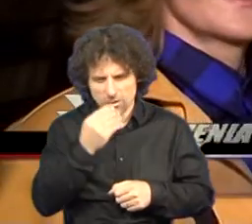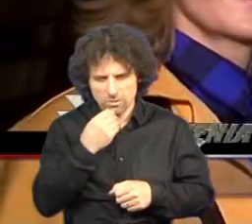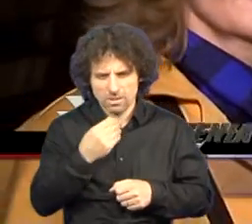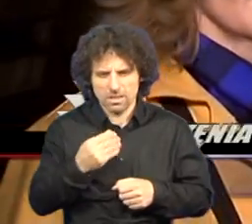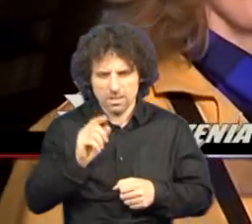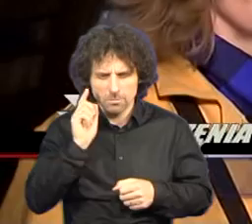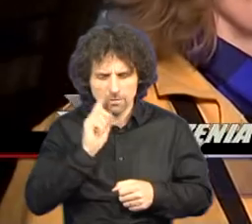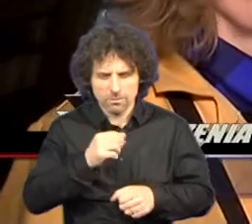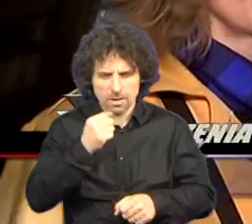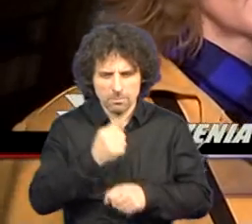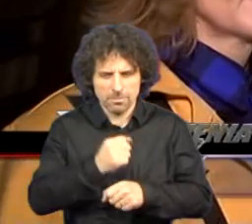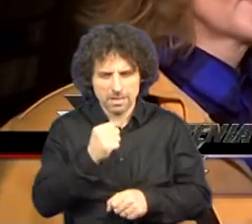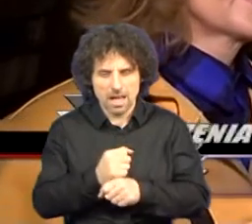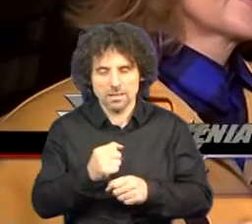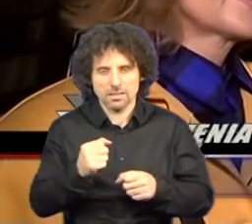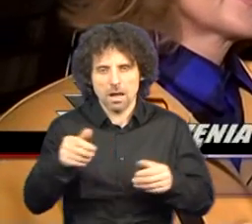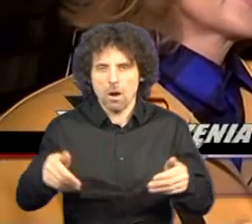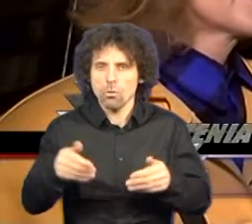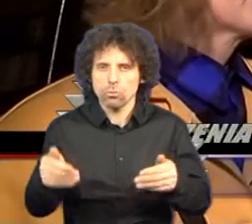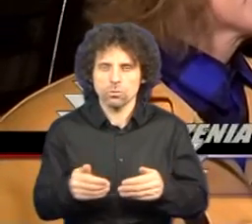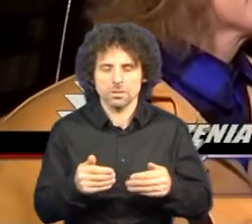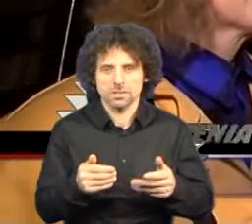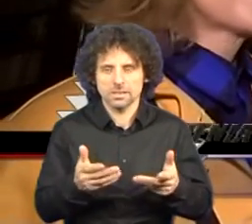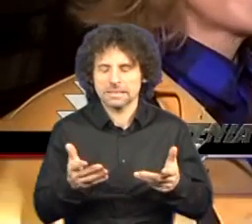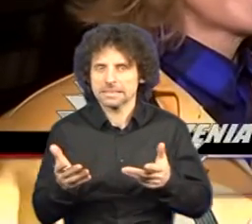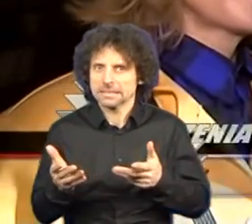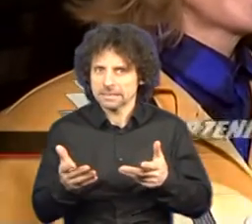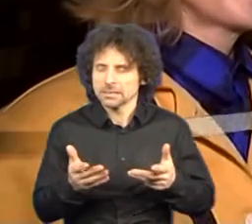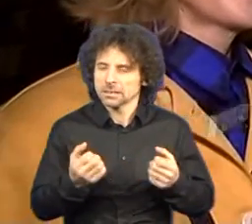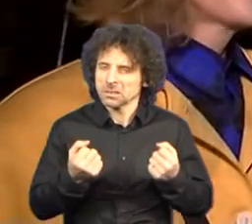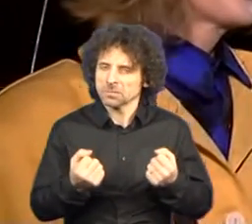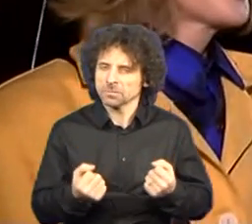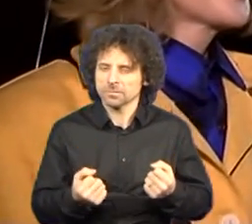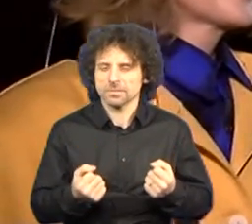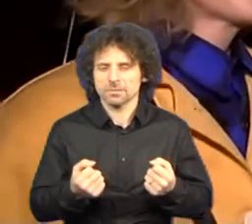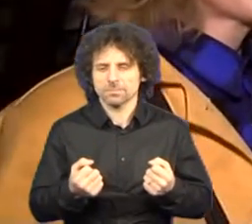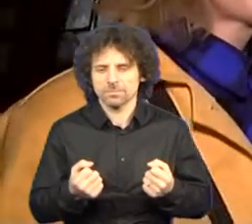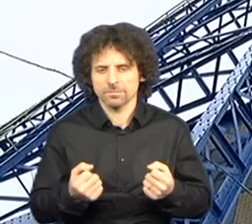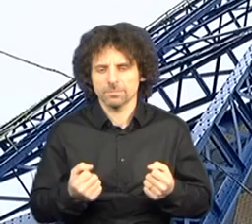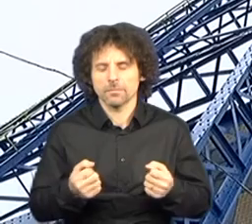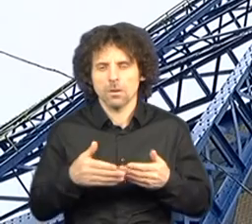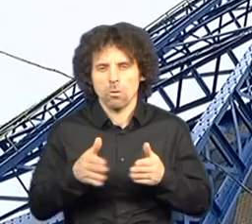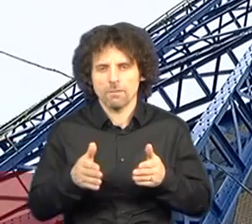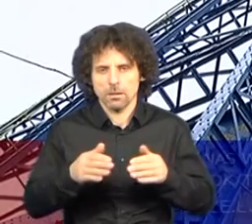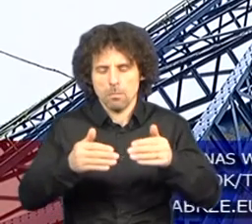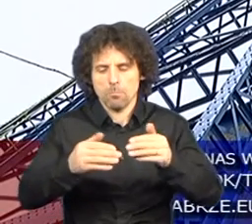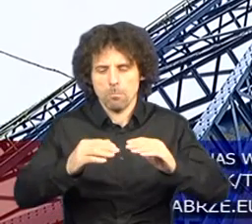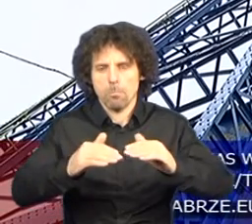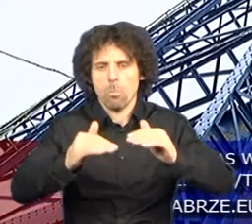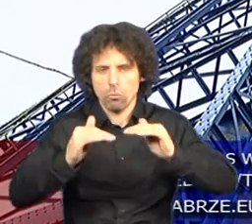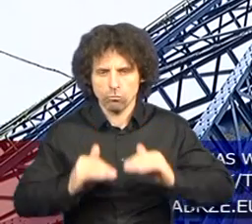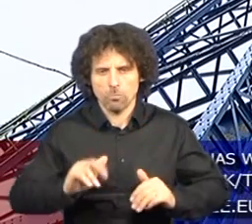prawdziwa praca prawdziwego górnika, którego górnicy nazywają jak? Dolnicy. Pozdrawiam wszystkich górników, zwłaszcza z tego miejsca. Otwarcie poziomu